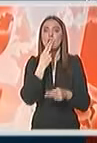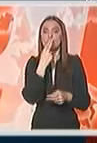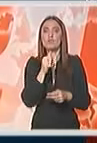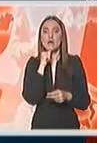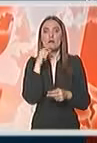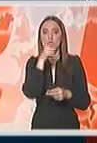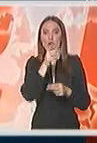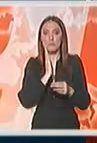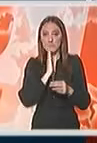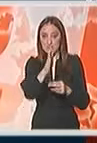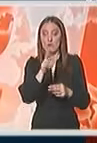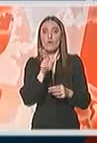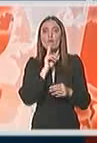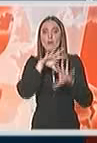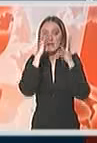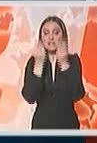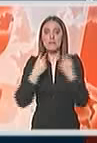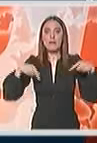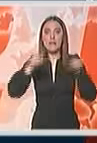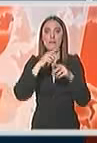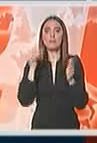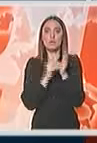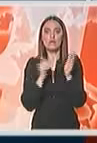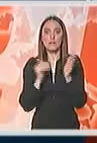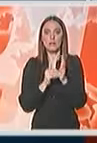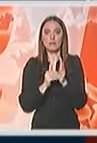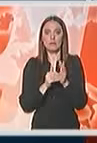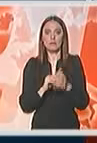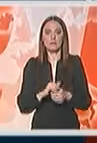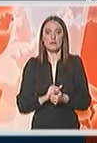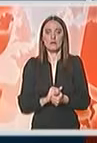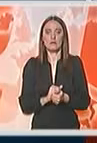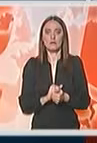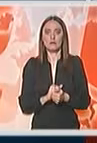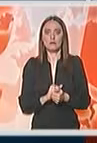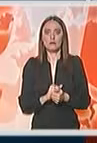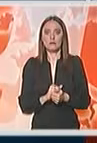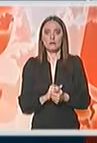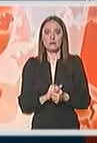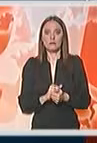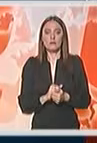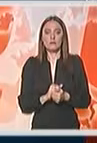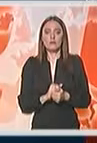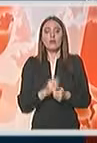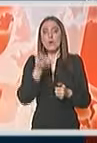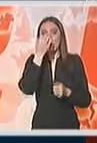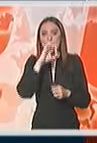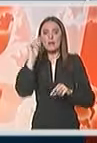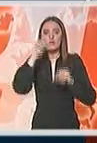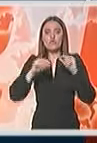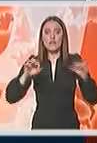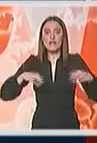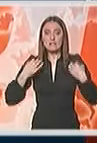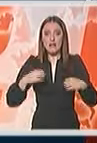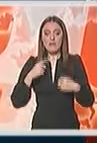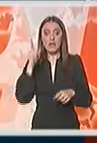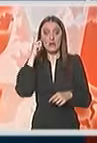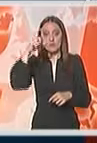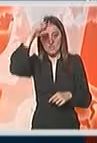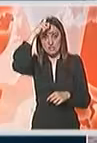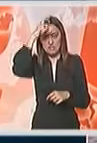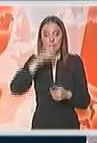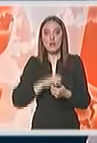u onom smeru koji je svima nama potreban. Je unapređenje i čuvanje zdravlja građana